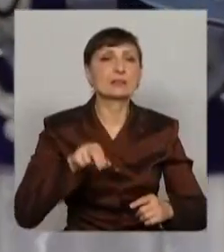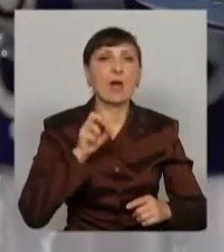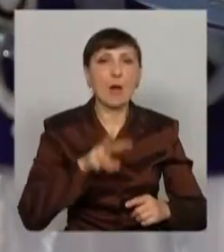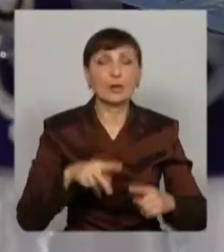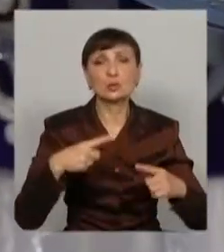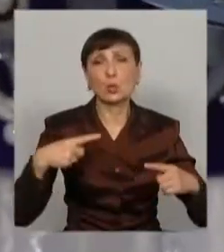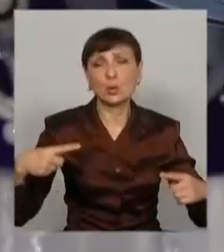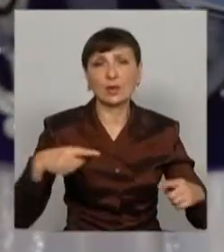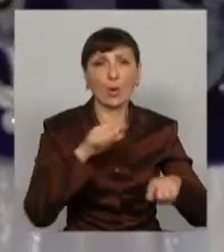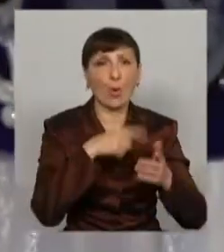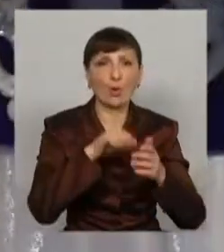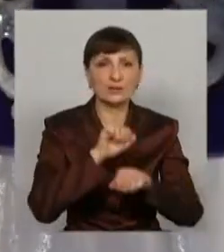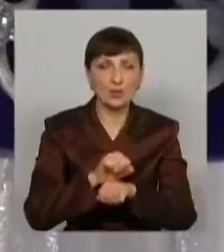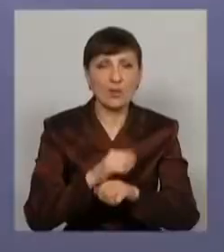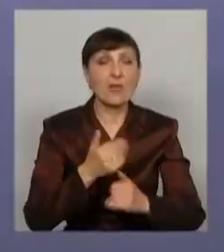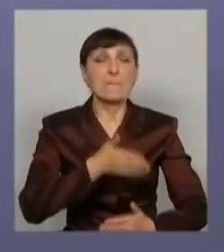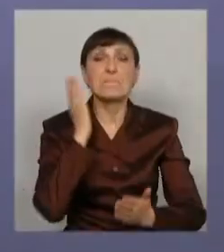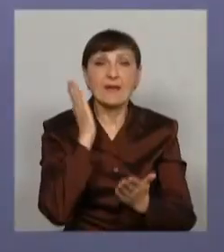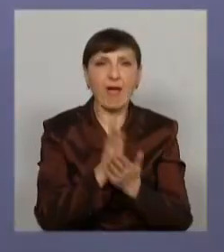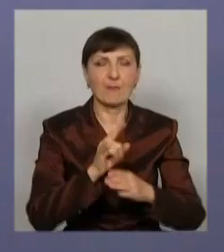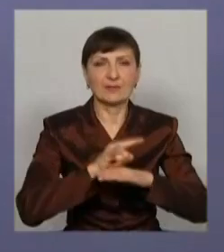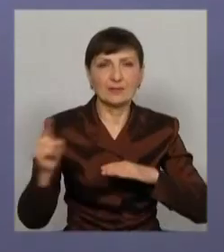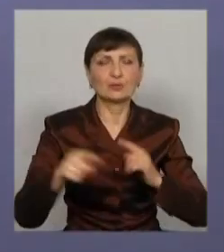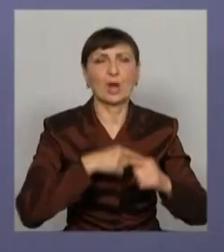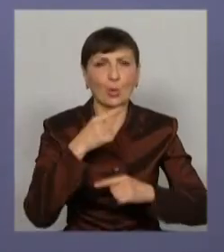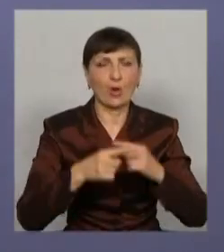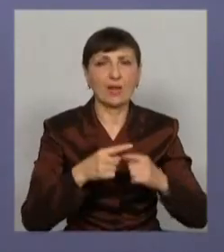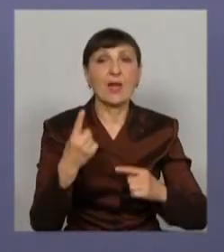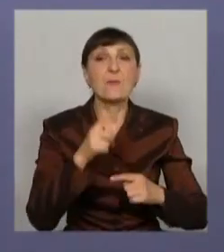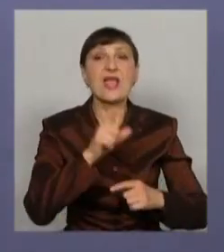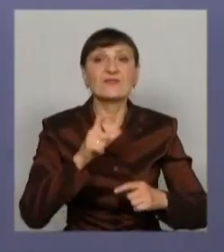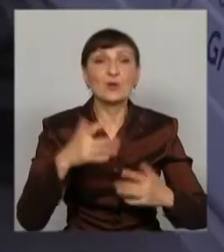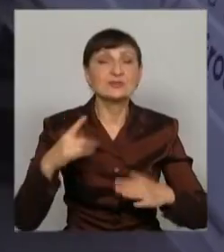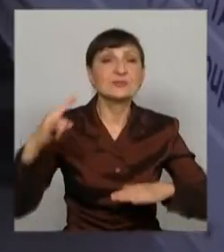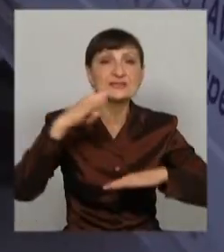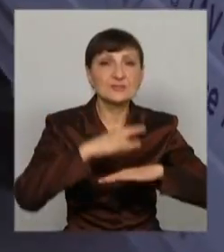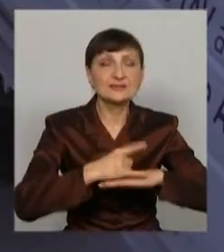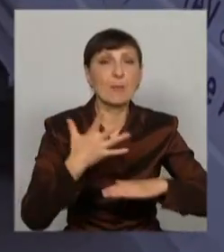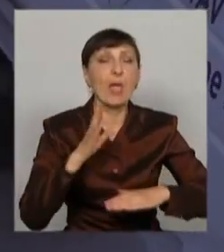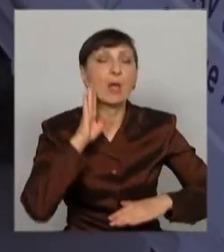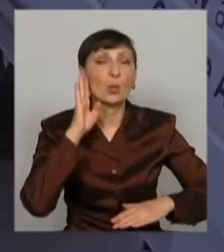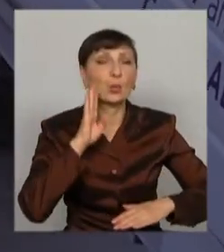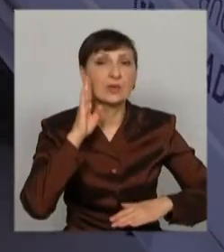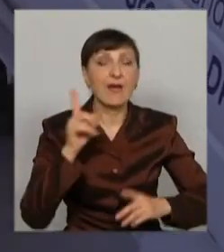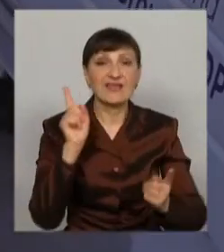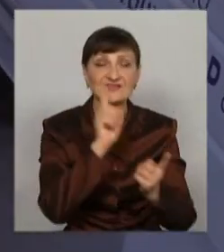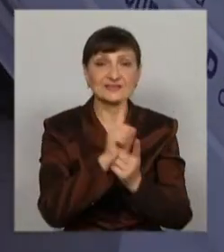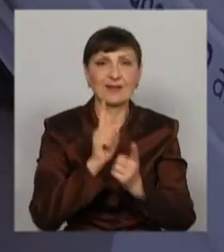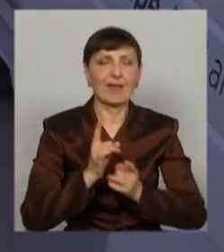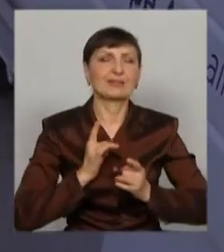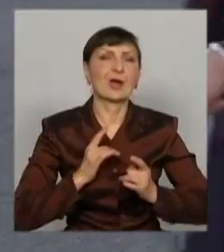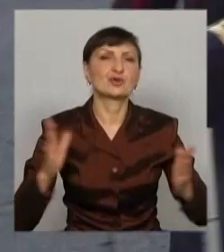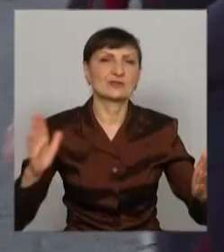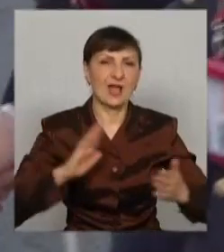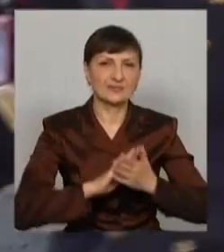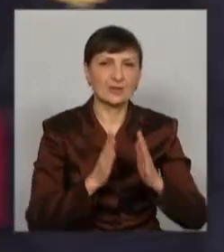маршруты. Теперь прямой авиарейс будет регулярным. Самолет с первыми пассажирами приземлился в 5 утра. Их встретили в торжественной